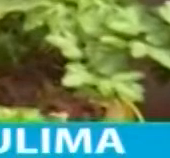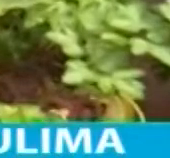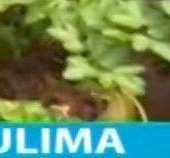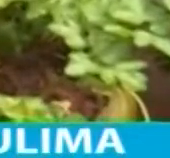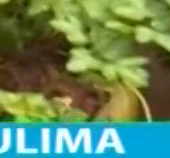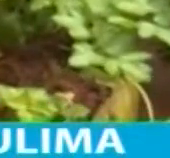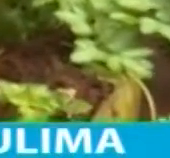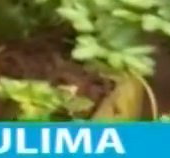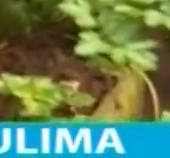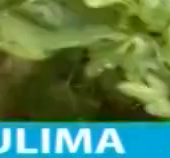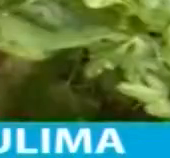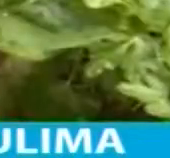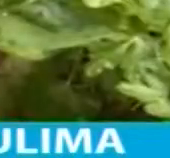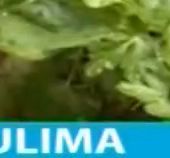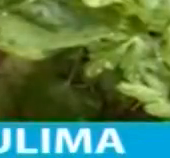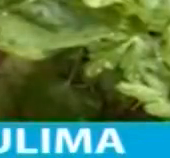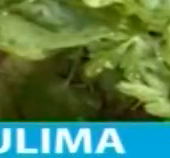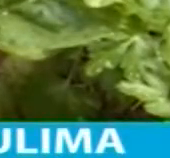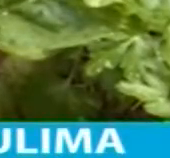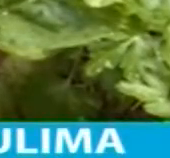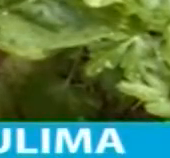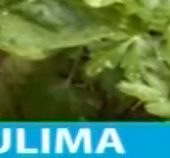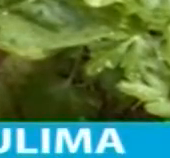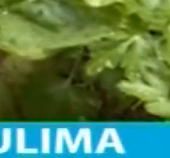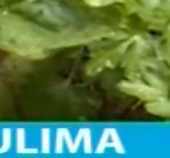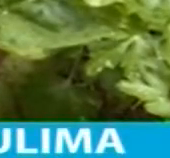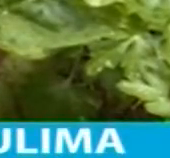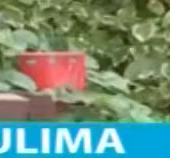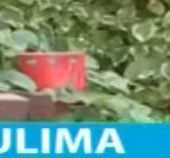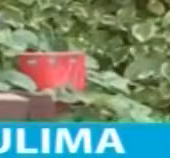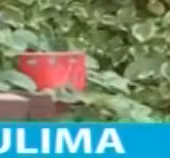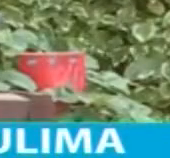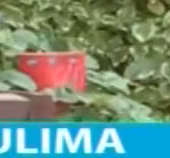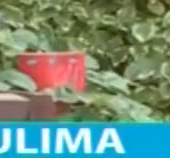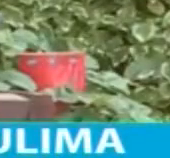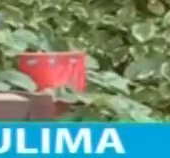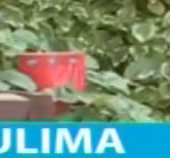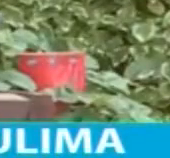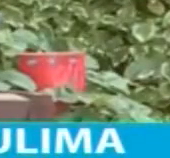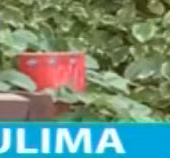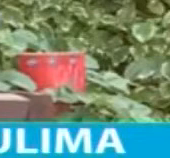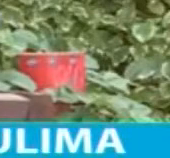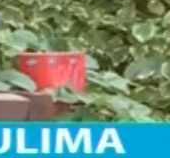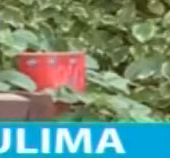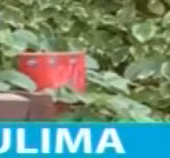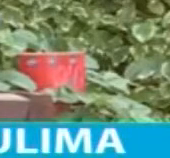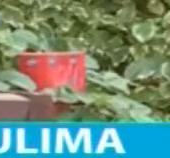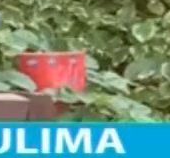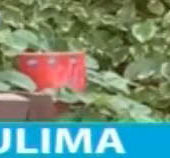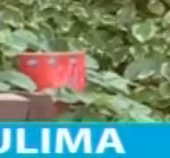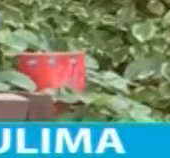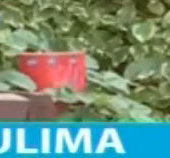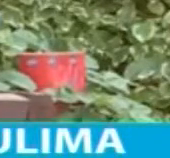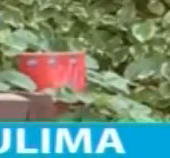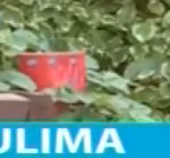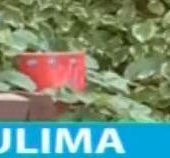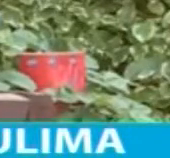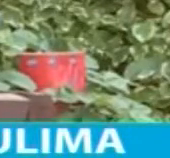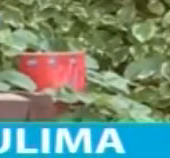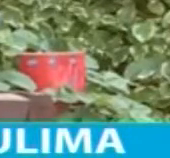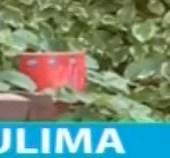zingine, na it is very viable kama tu engineer